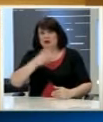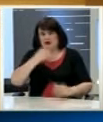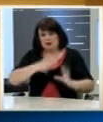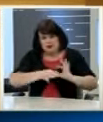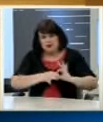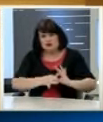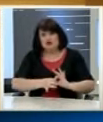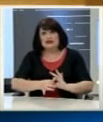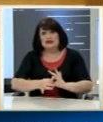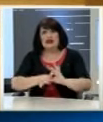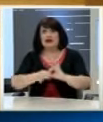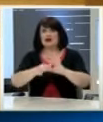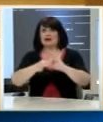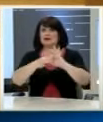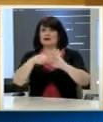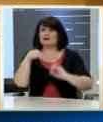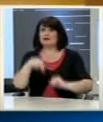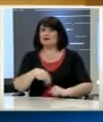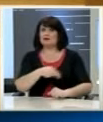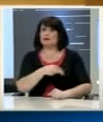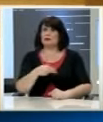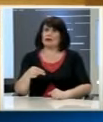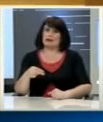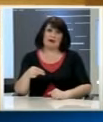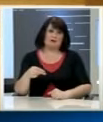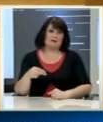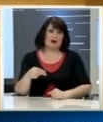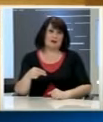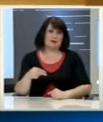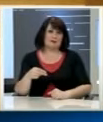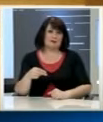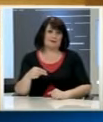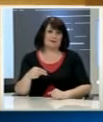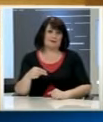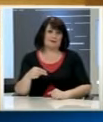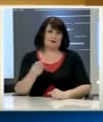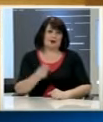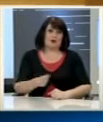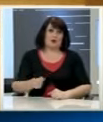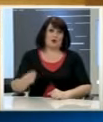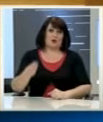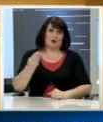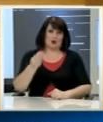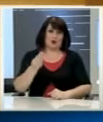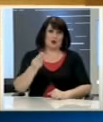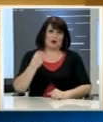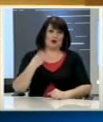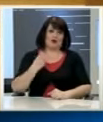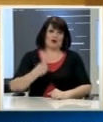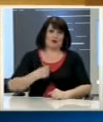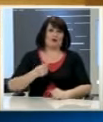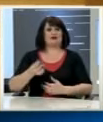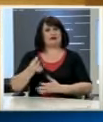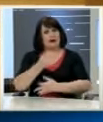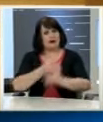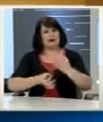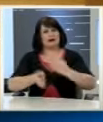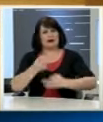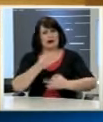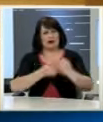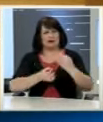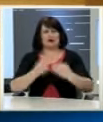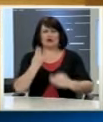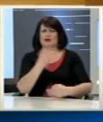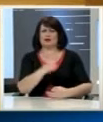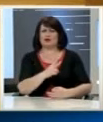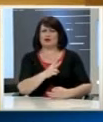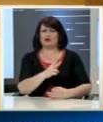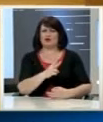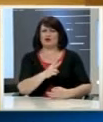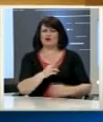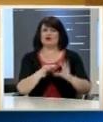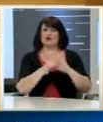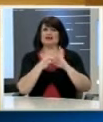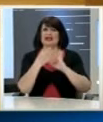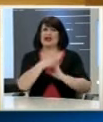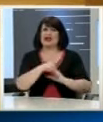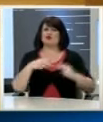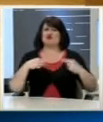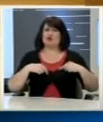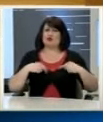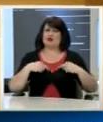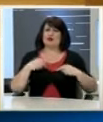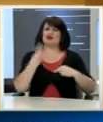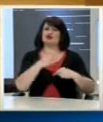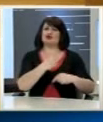αθλιότητα η οποία χαρακτηρίζει ολοένα και περισσότερο το δημόσιο λόγο όχι τόσο των δικό σας αλλά σίγουρα των στελεχών